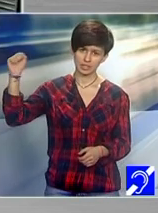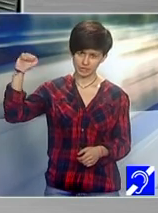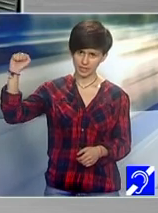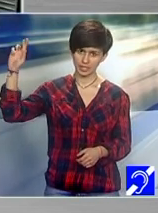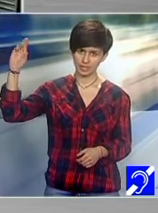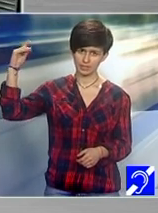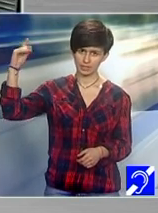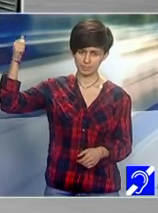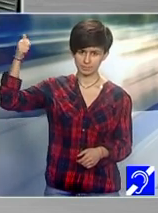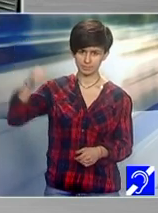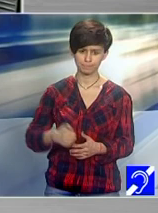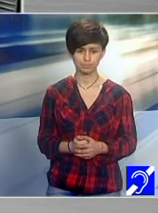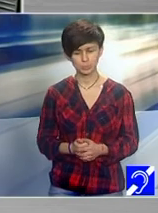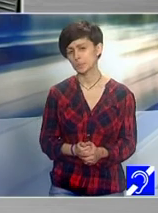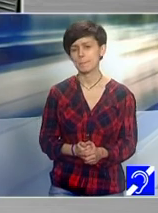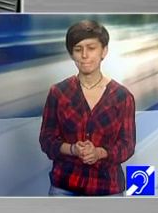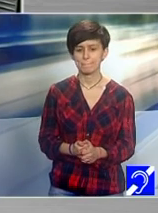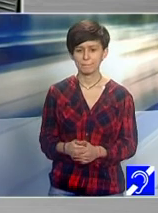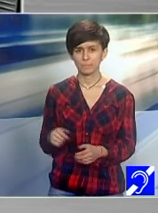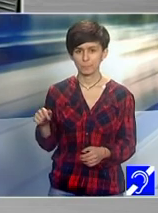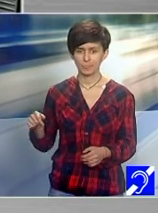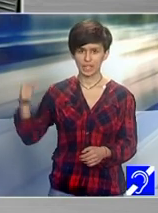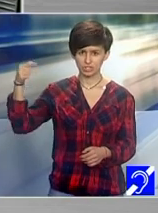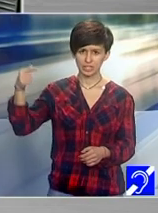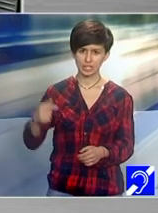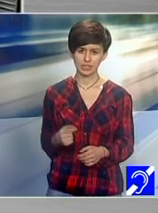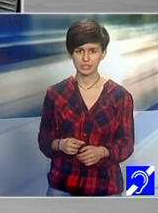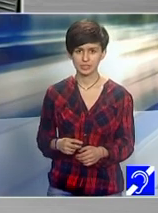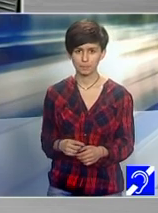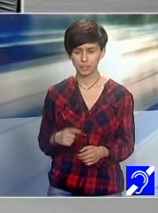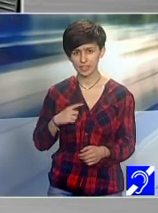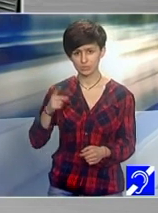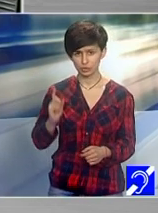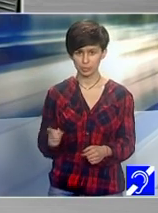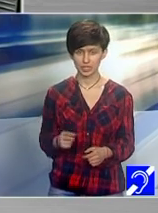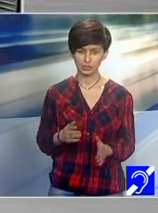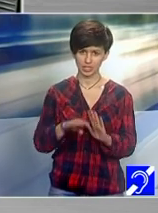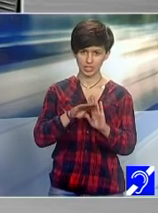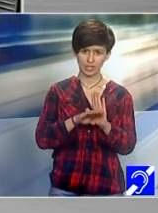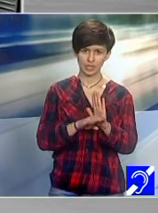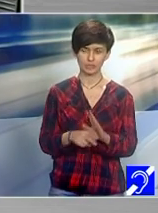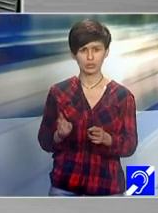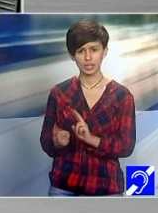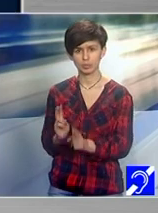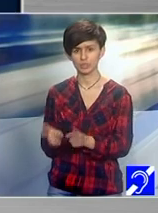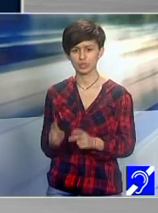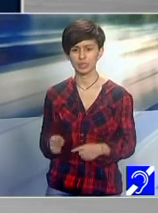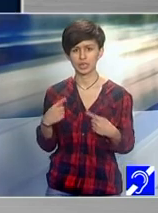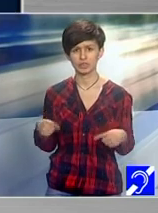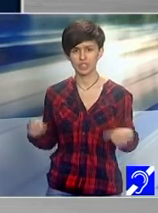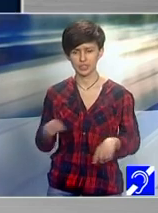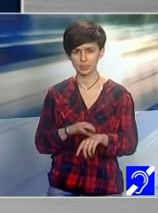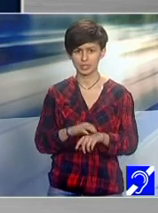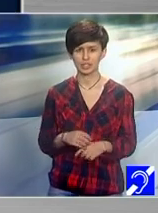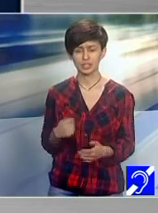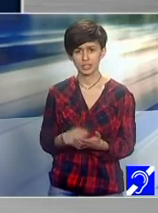spital. Bun. Gărzile sunt, două dintre gărzi sunt obligatorii în programul normal al fiecărui medic și sunt plătite absolut normal